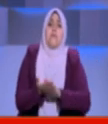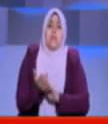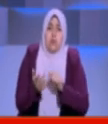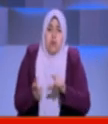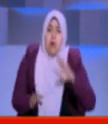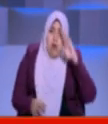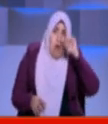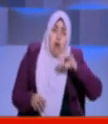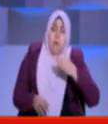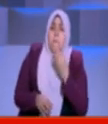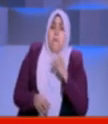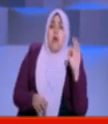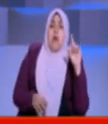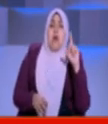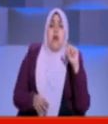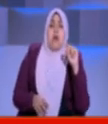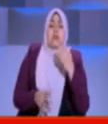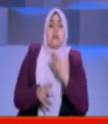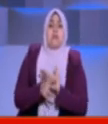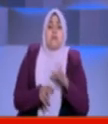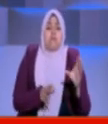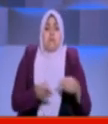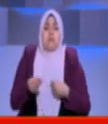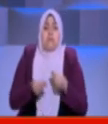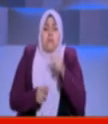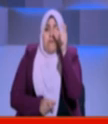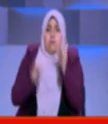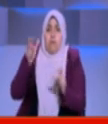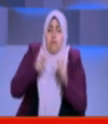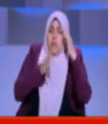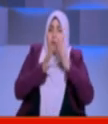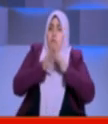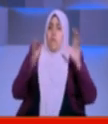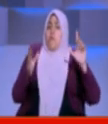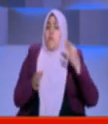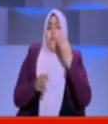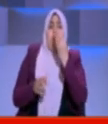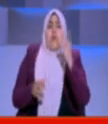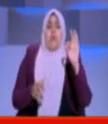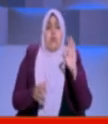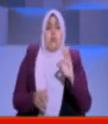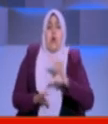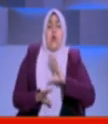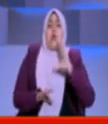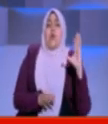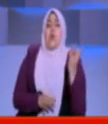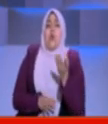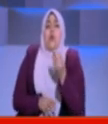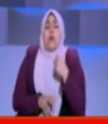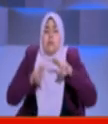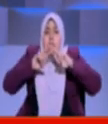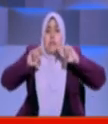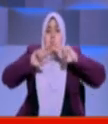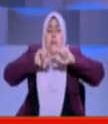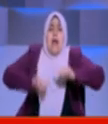العظيم الذي يمتلك سياسيين عظماء الذين كل القوى السياسية تبحث على أفضل